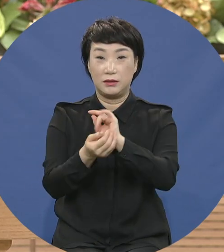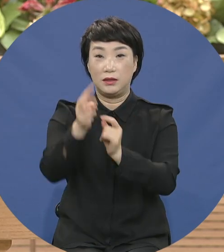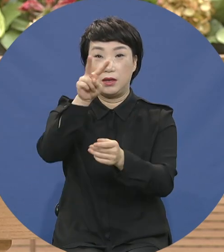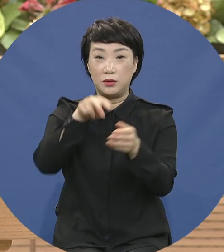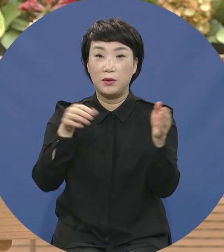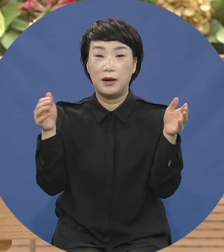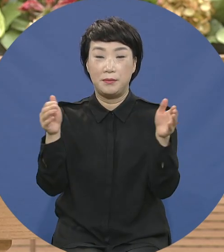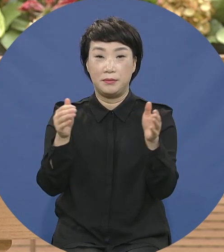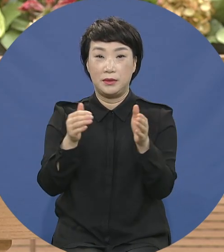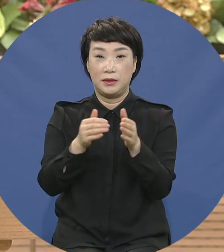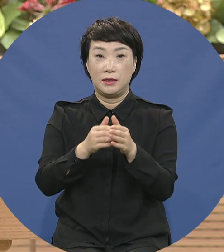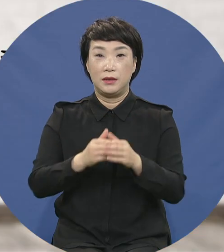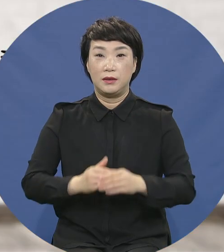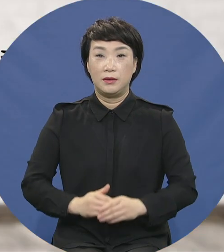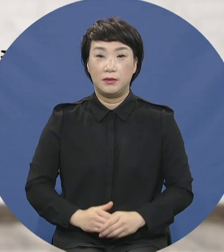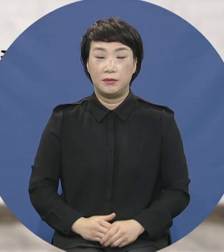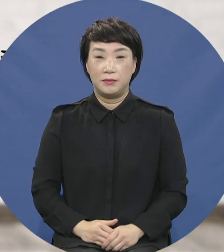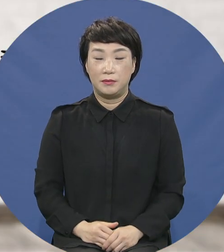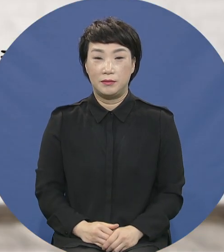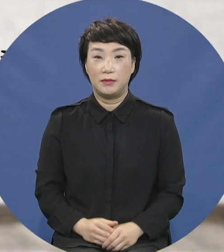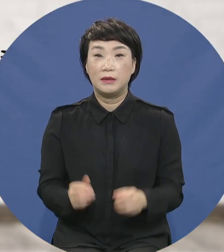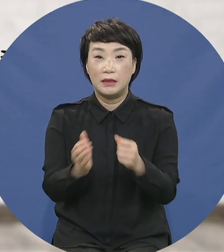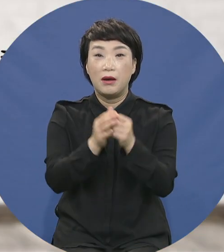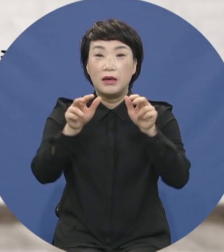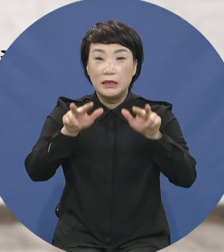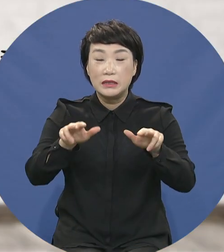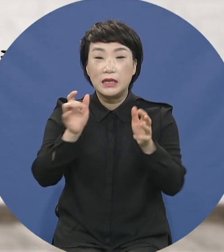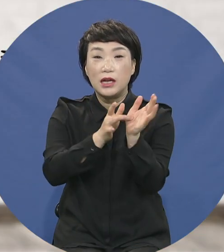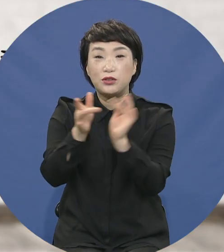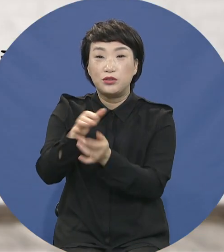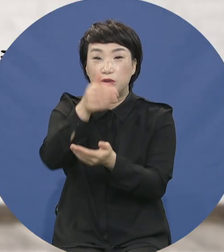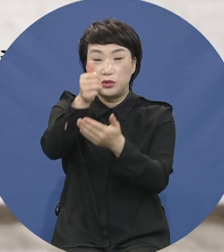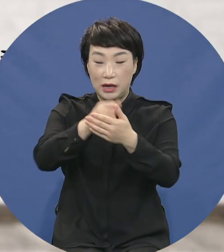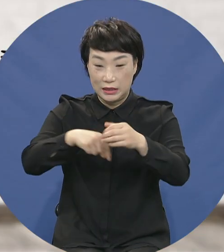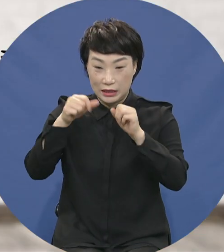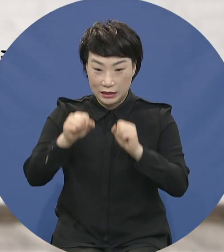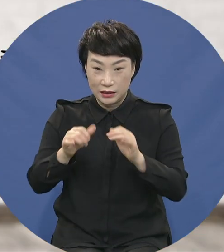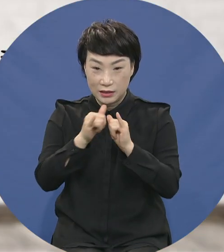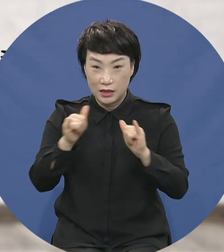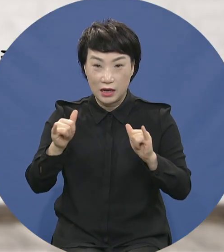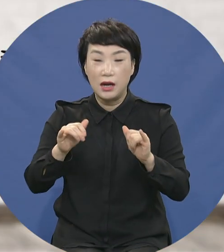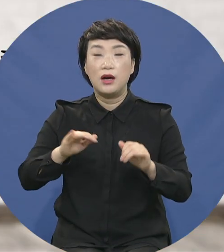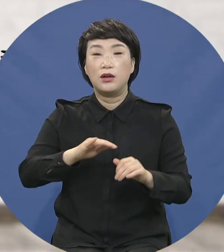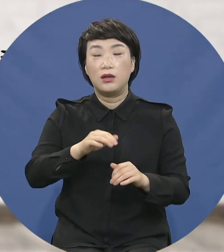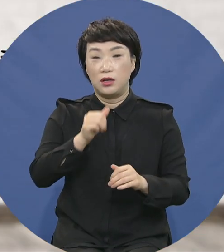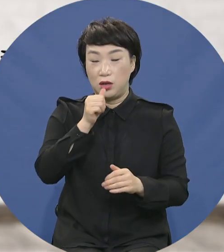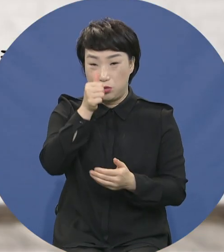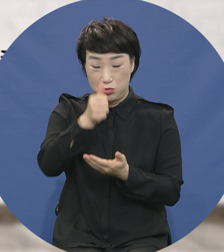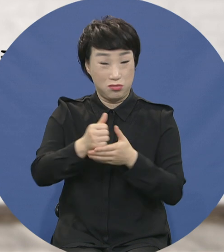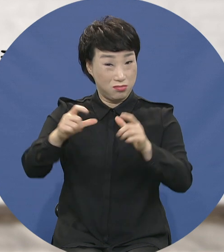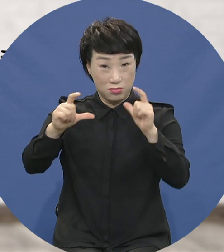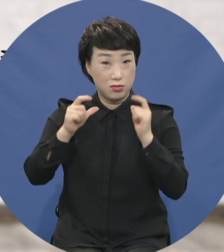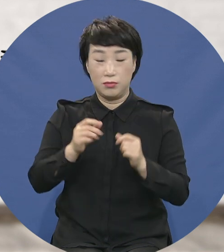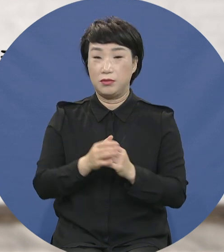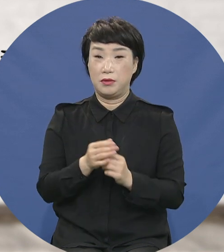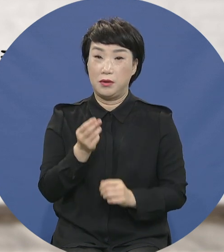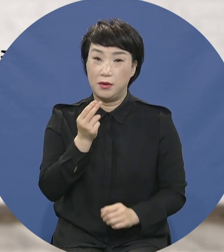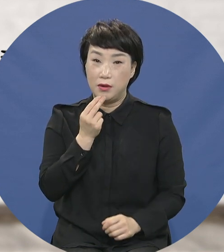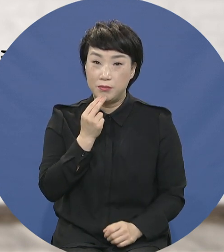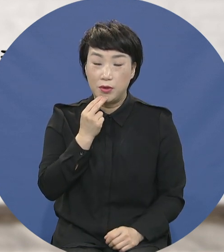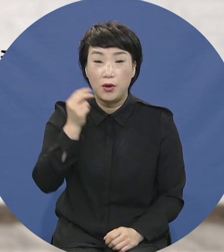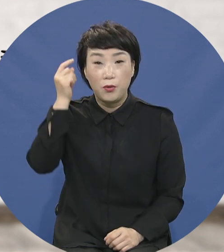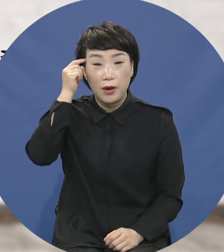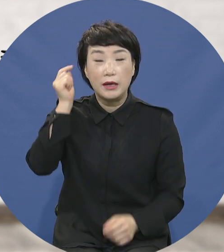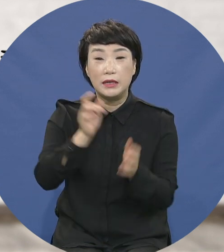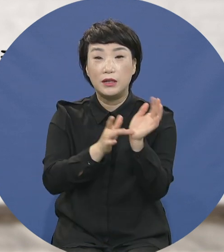2절까지를 대독합니다. 그러므로 이제 그리스도 예수 안에 있는 자에게는 결코 정죄함이 없나니